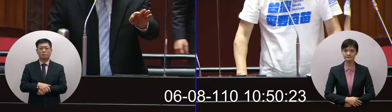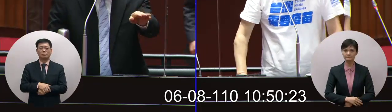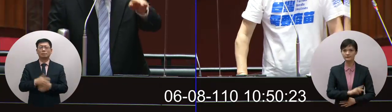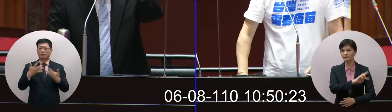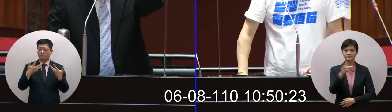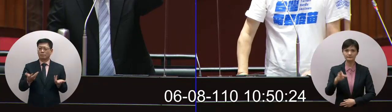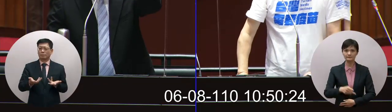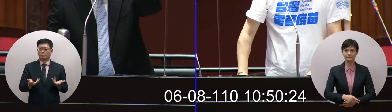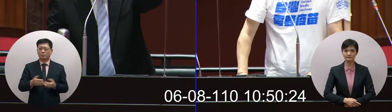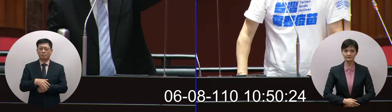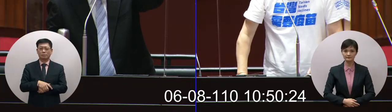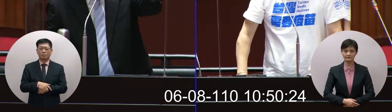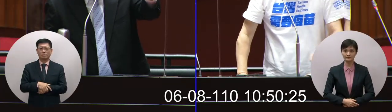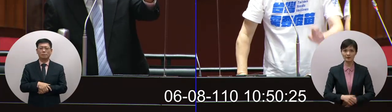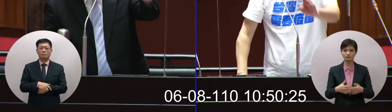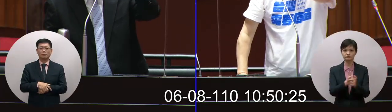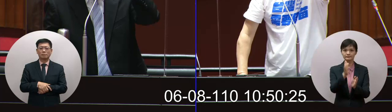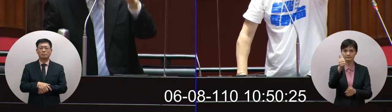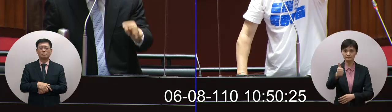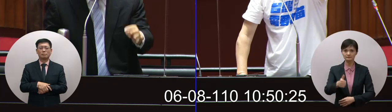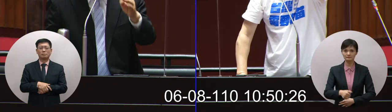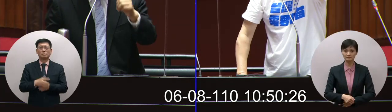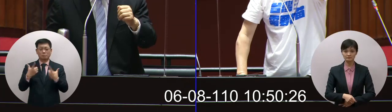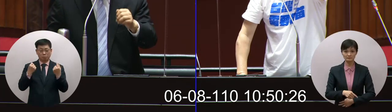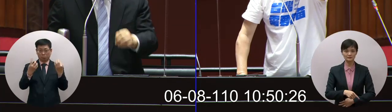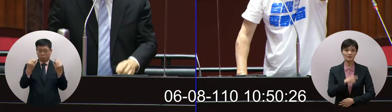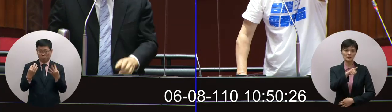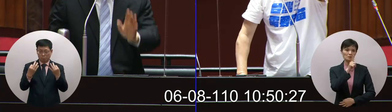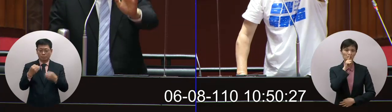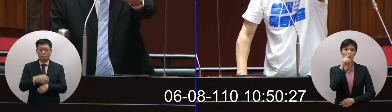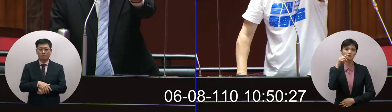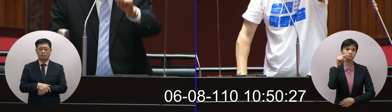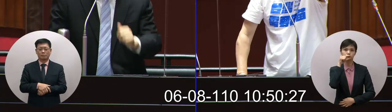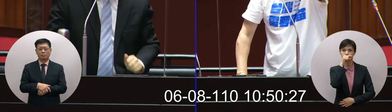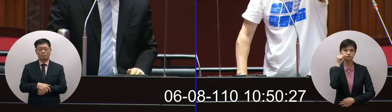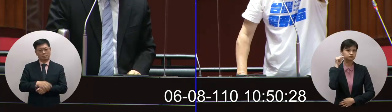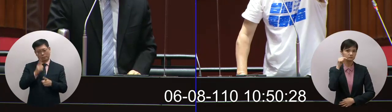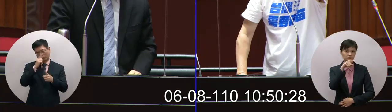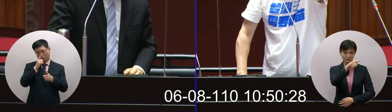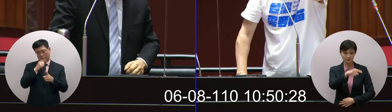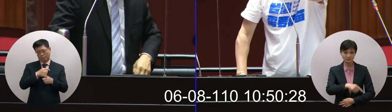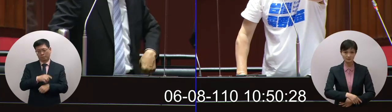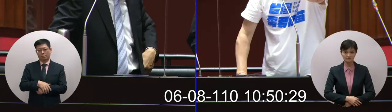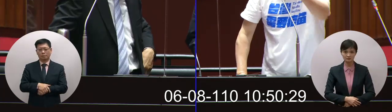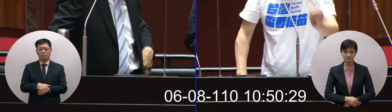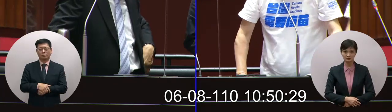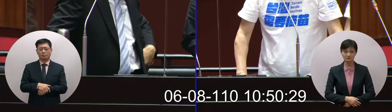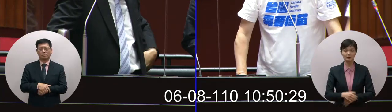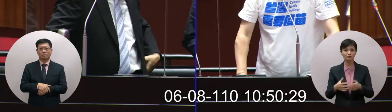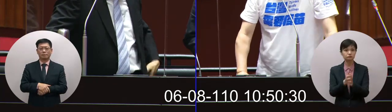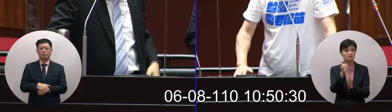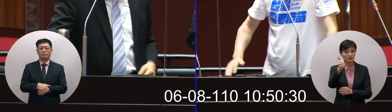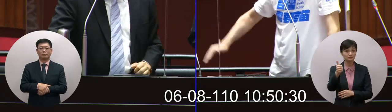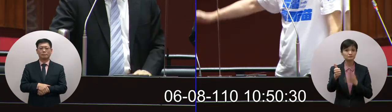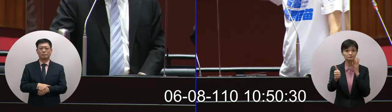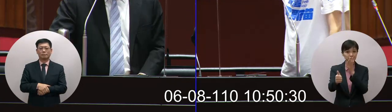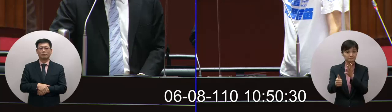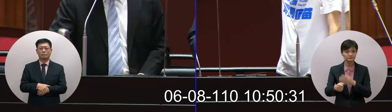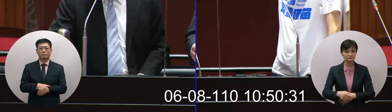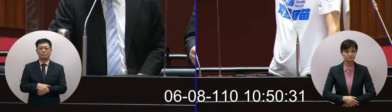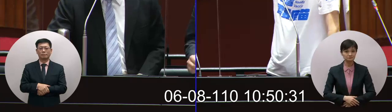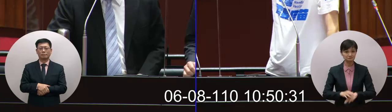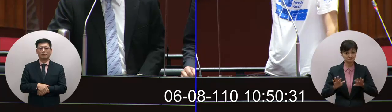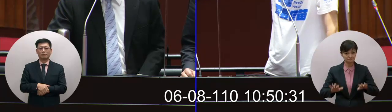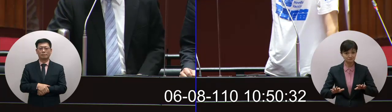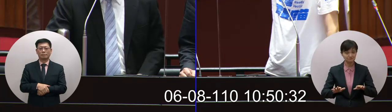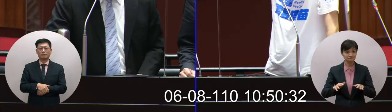多事情就相关的这个数字的，你这个不能这样讲。 哎，部长请教一下，现